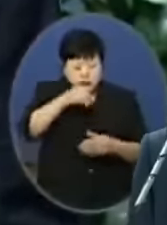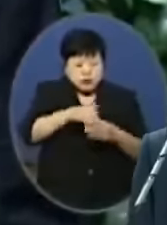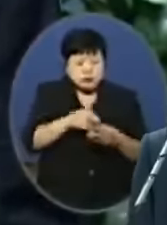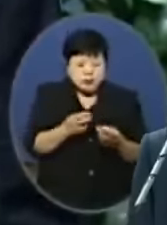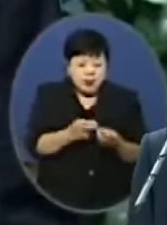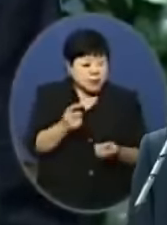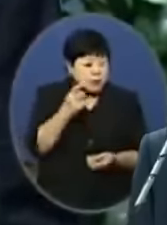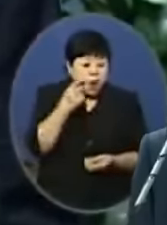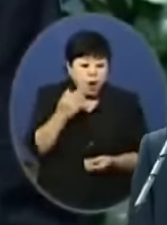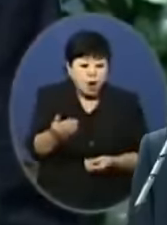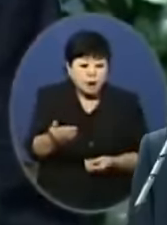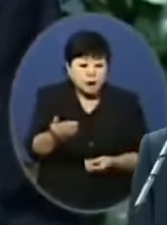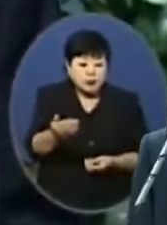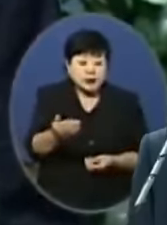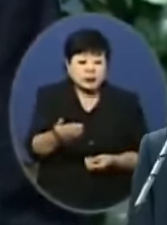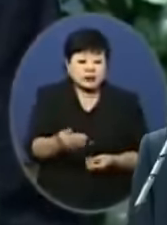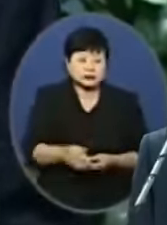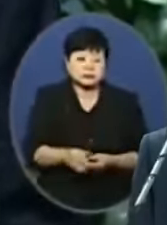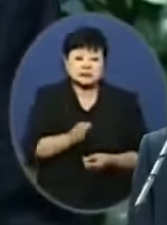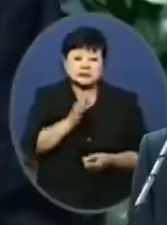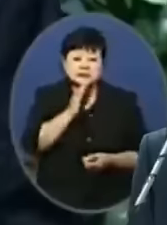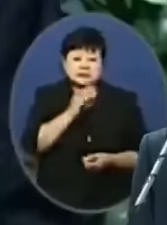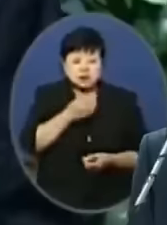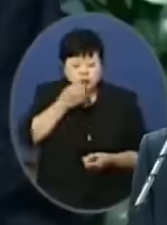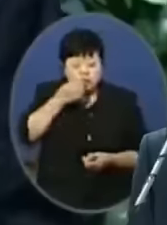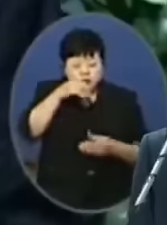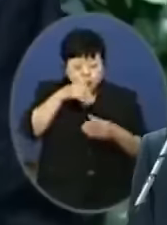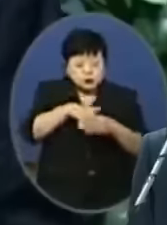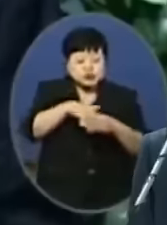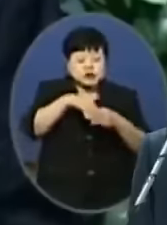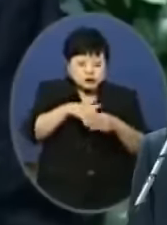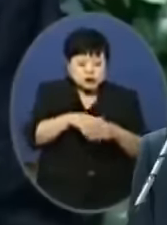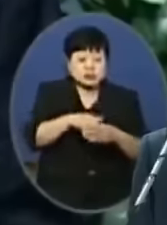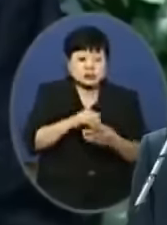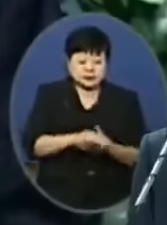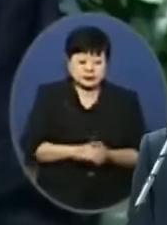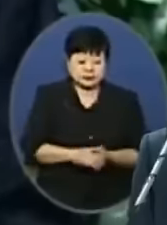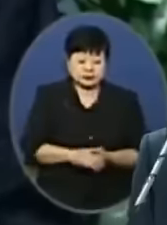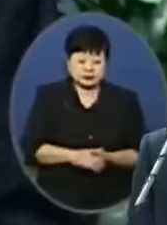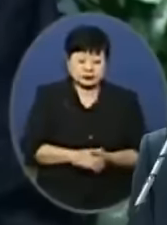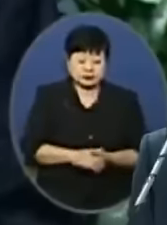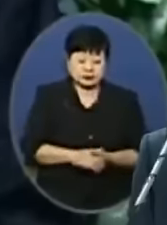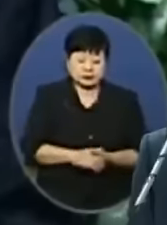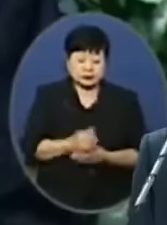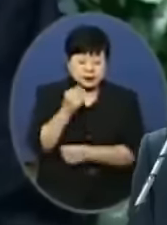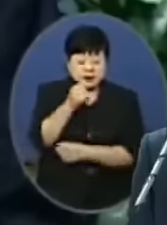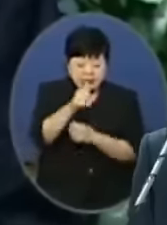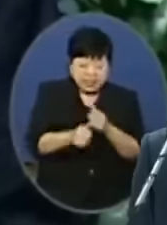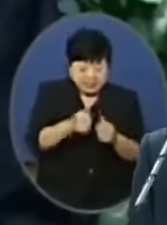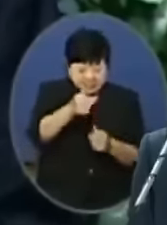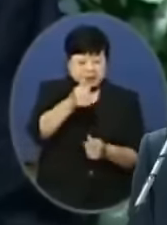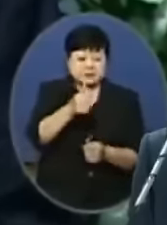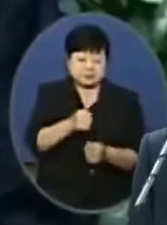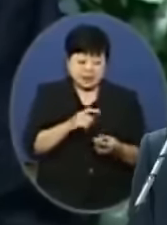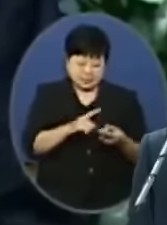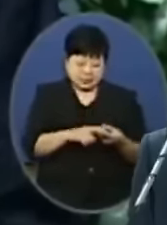심습니까? 바로 꿈을 심을 수 있는 근원이 하나님이신